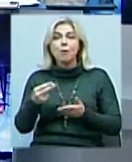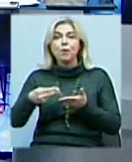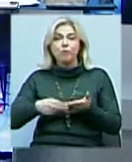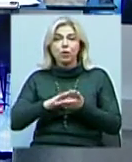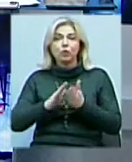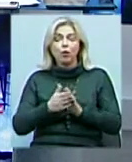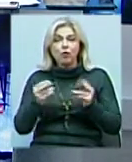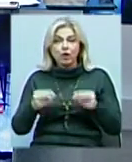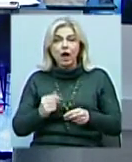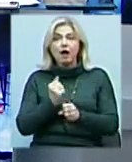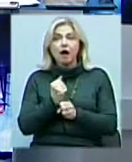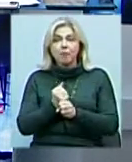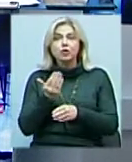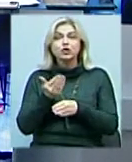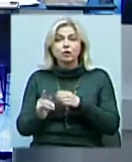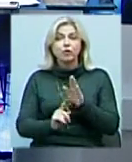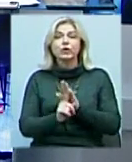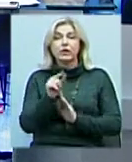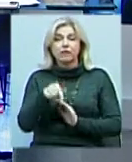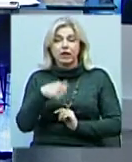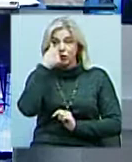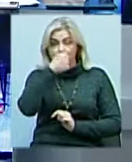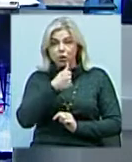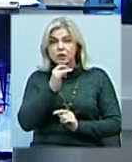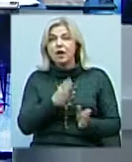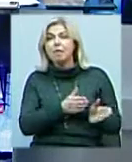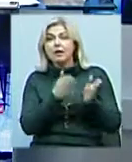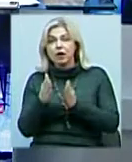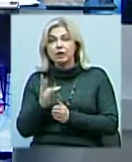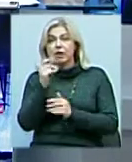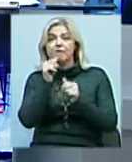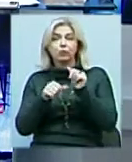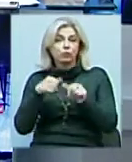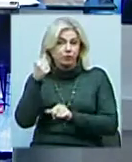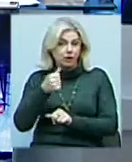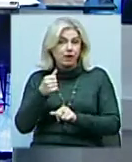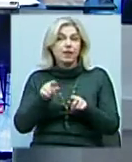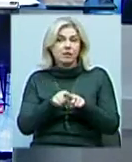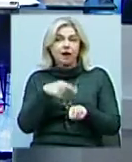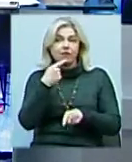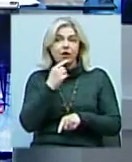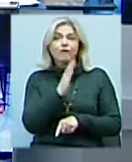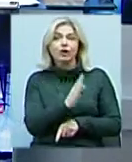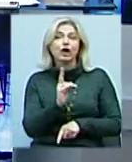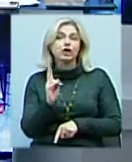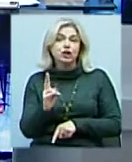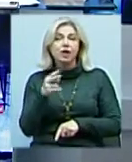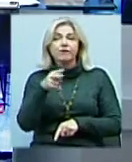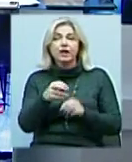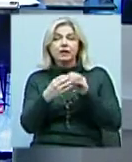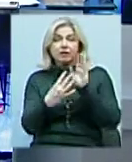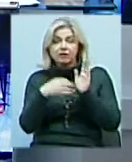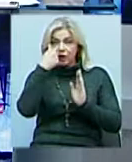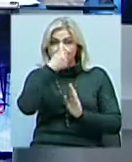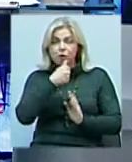договору. Роботи частково розпочинаємо у цьому році і перенесемо їх на наступний рік, сказав Володимир Корчагов. У